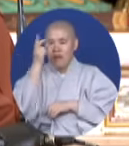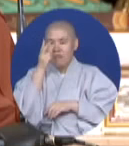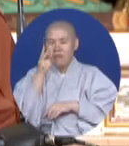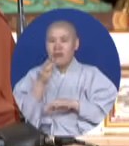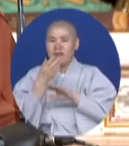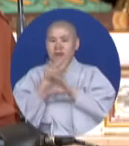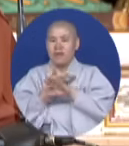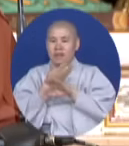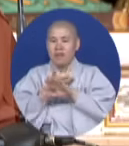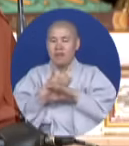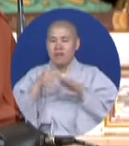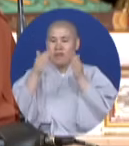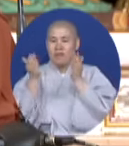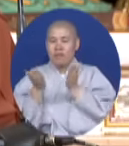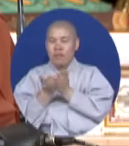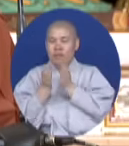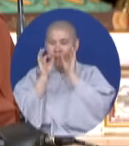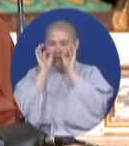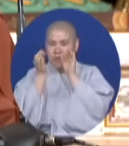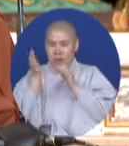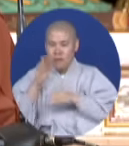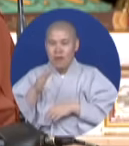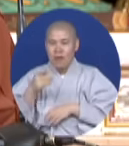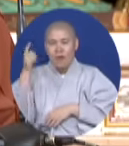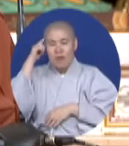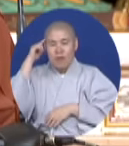보이는데 왜 눈이 안 보일까 이 생각을 했단 말이에요.